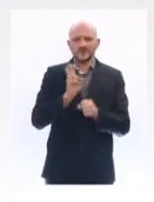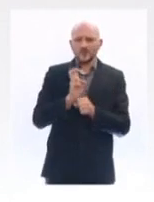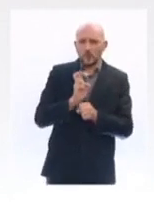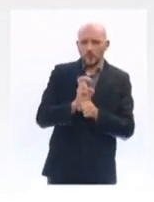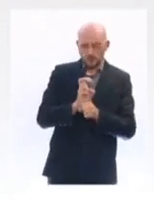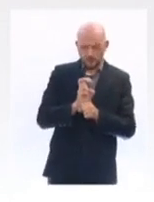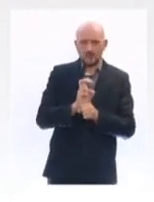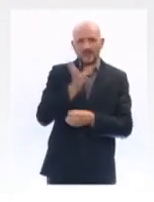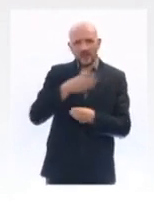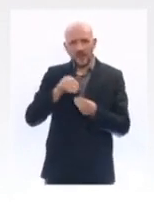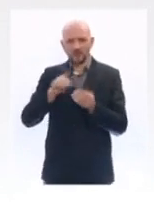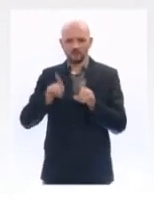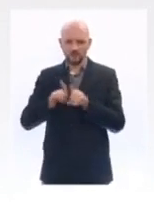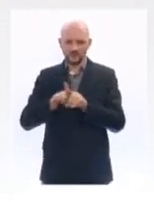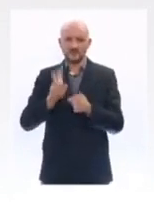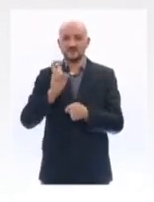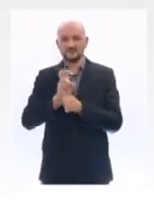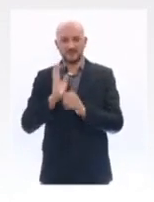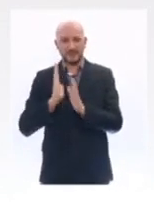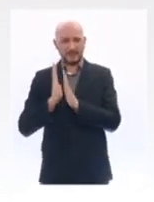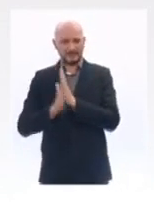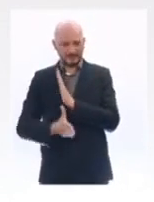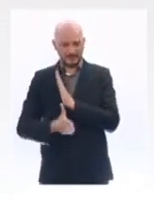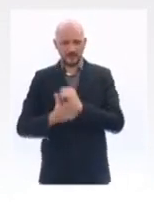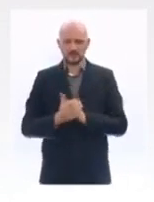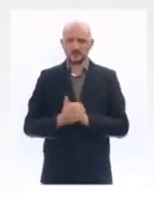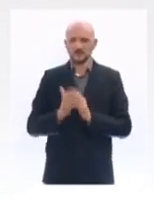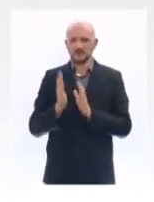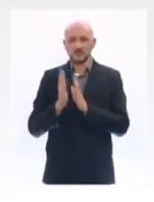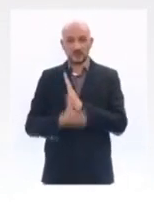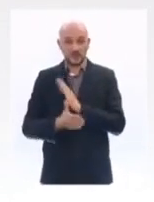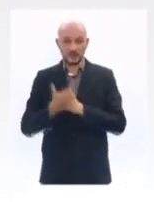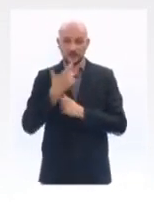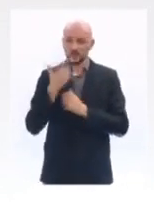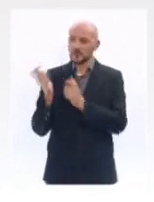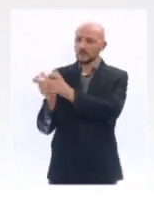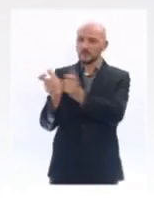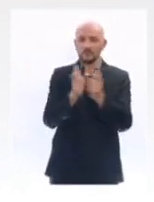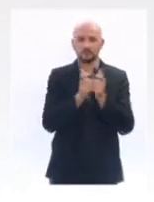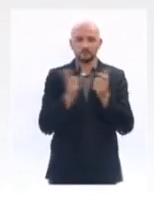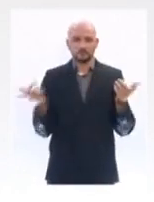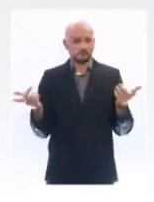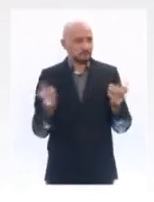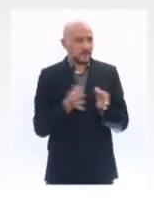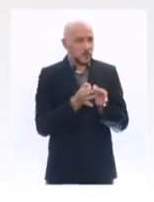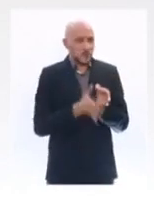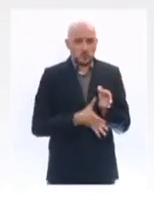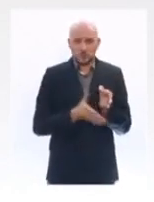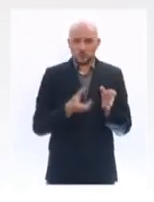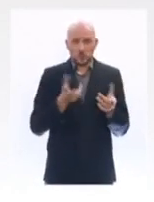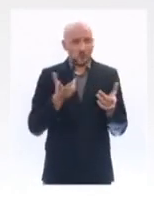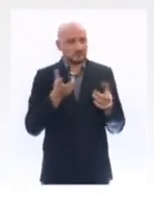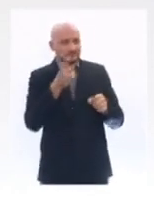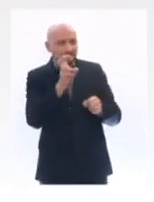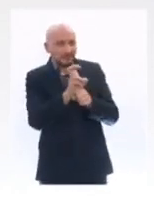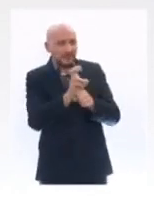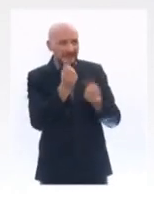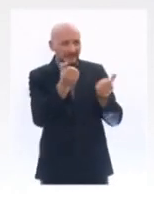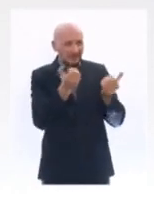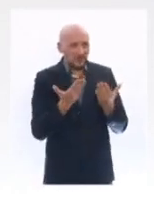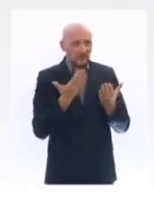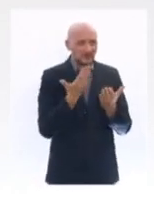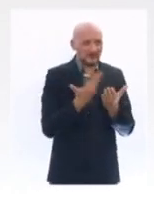Ces prêts d'État pourront atteindre jusqu'à 10 000 euros pour les entreprises de moins de 10 salariés, 50 000 euros pour les entreprises